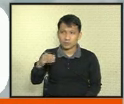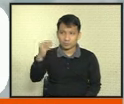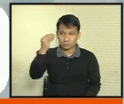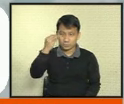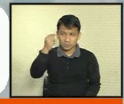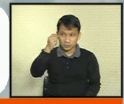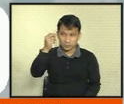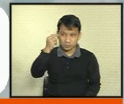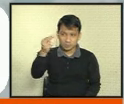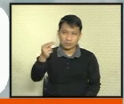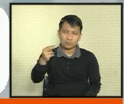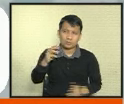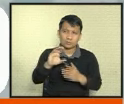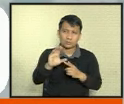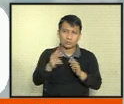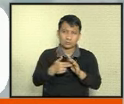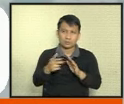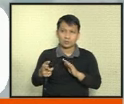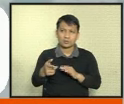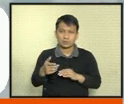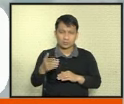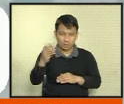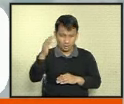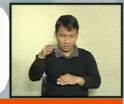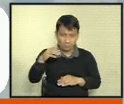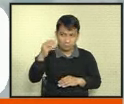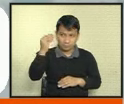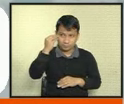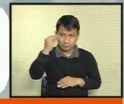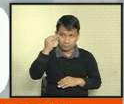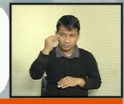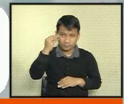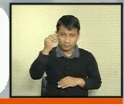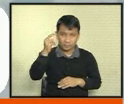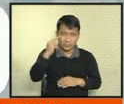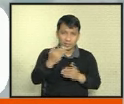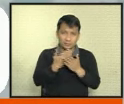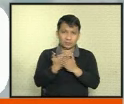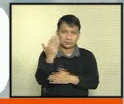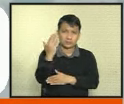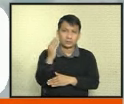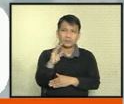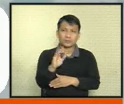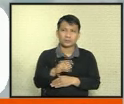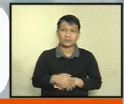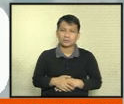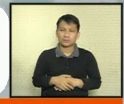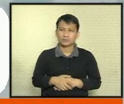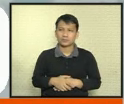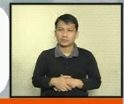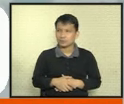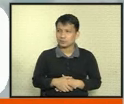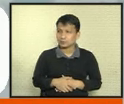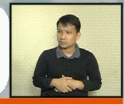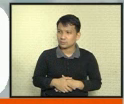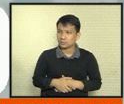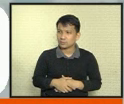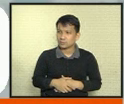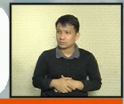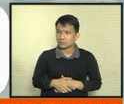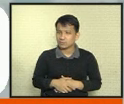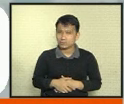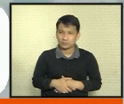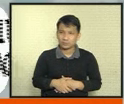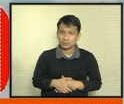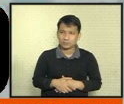Public Information Officer ng Muntinlupa City Hall. Ma'am Teresita, magandang tanghali po. Ma'am? Hi,